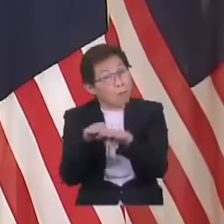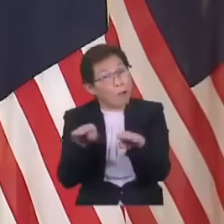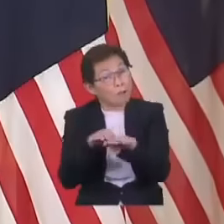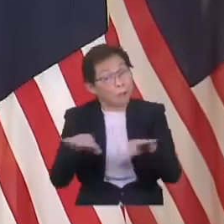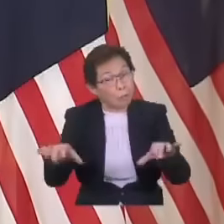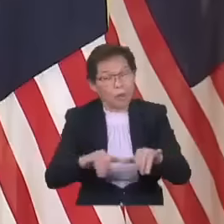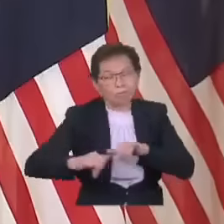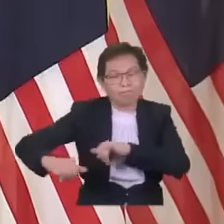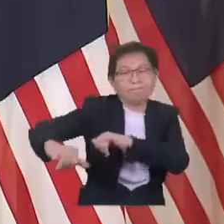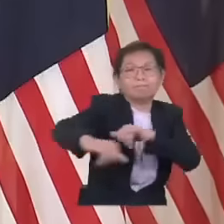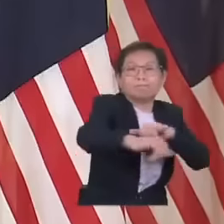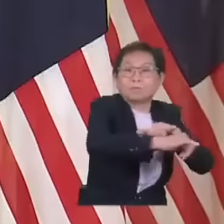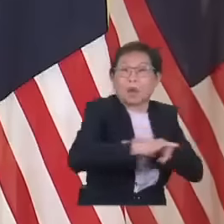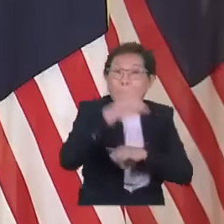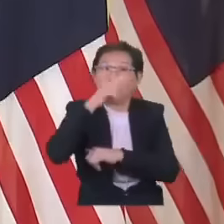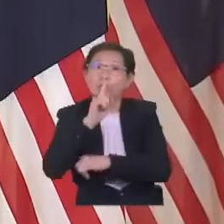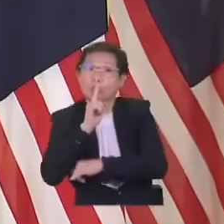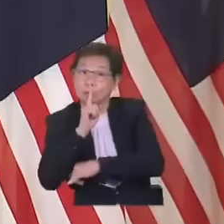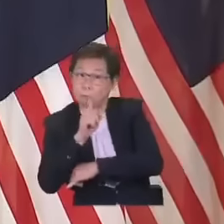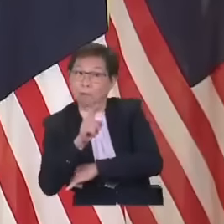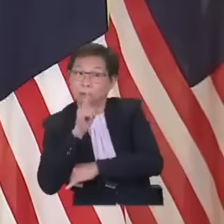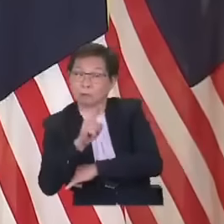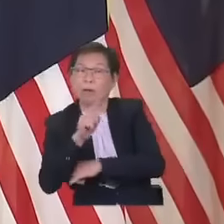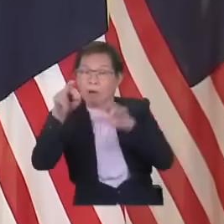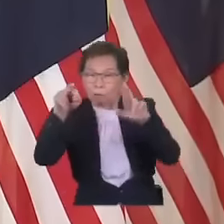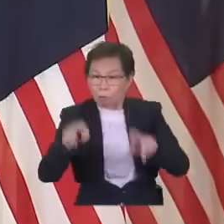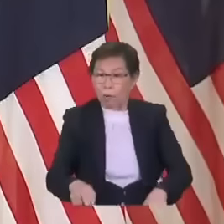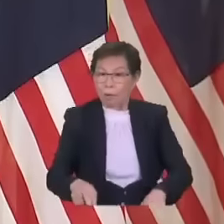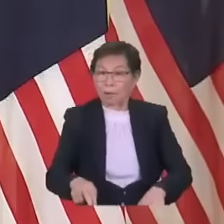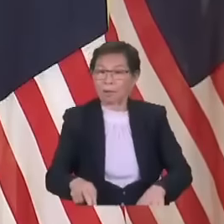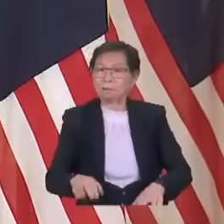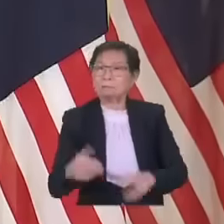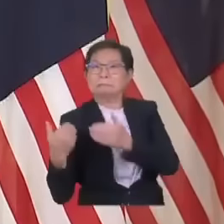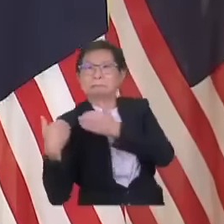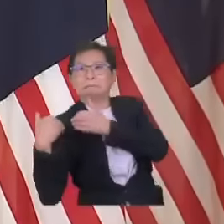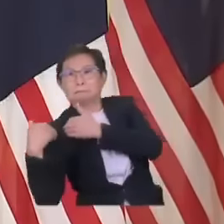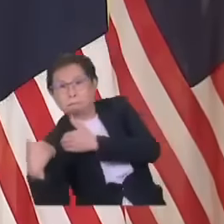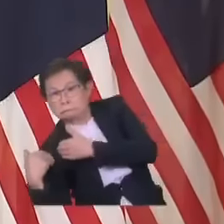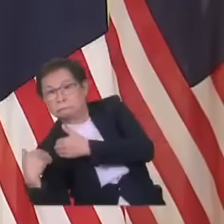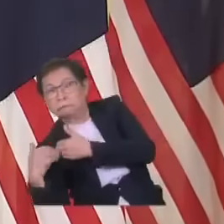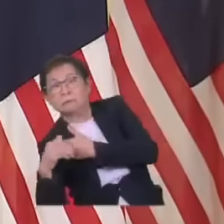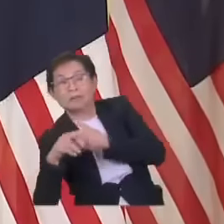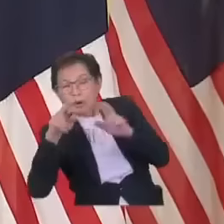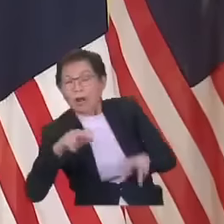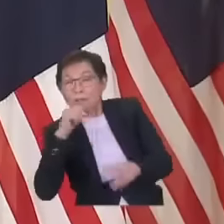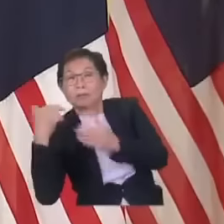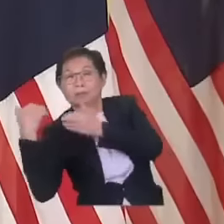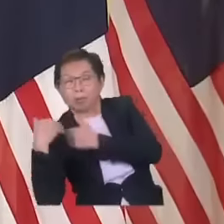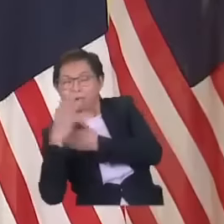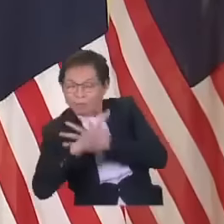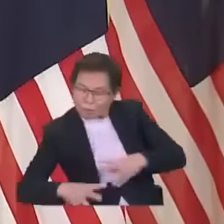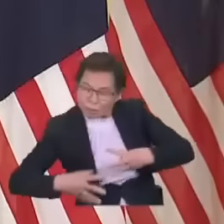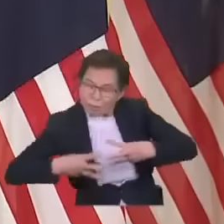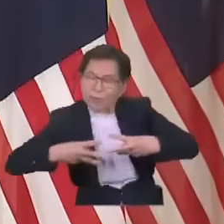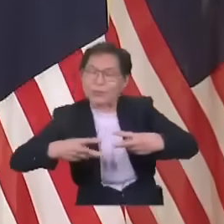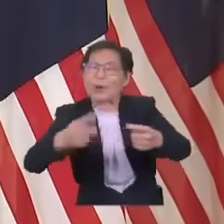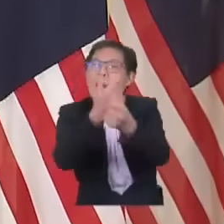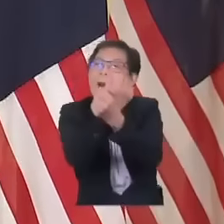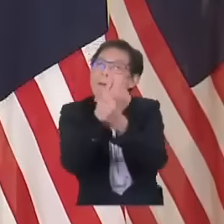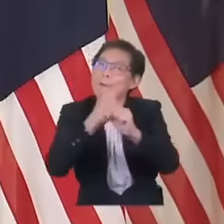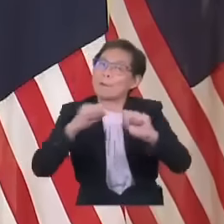serentak bagi memastikan rakyat tidak terbeban selain kelancaran proses demokrasi